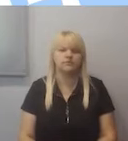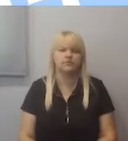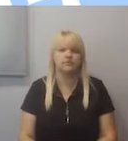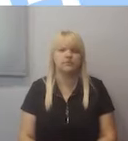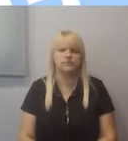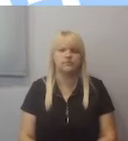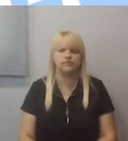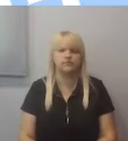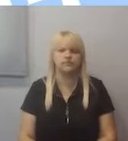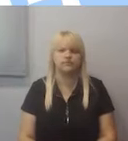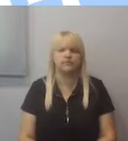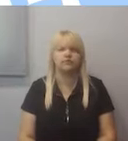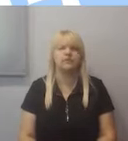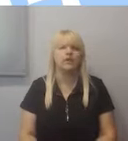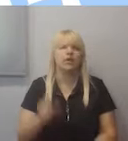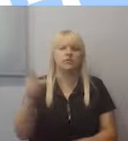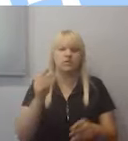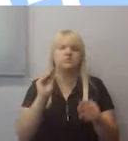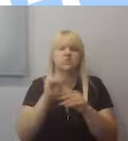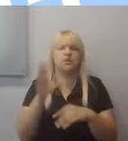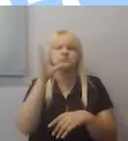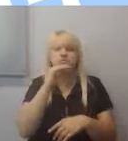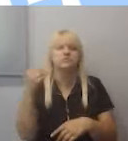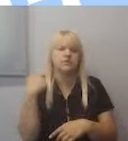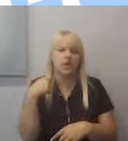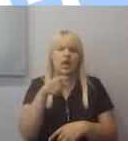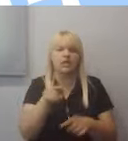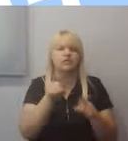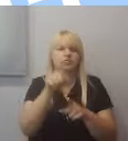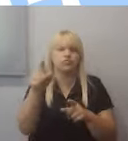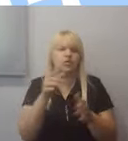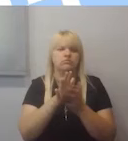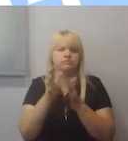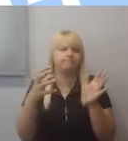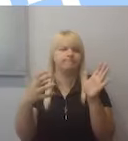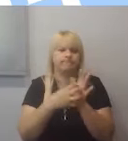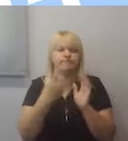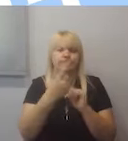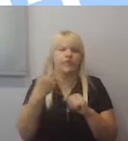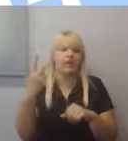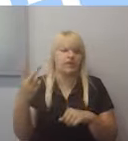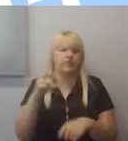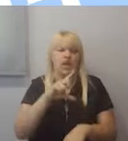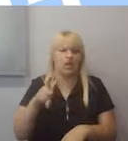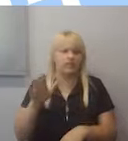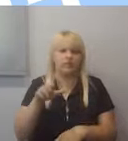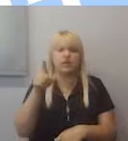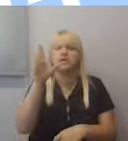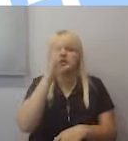tā un papildus var varu atgādināt arī par šo te lietotni vi12 latvija kur arī mēs varam saņemt